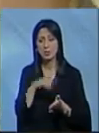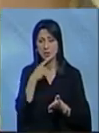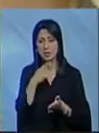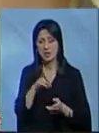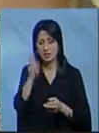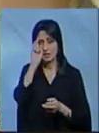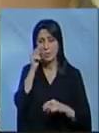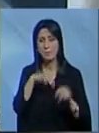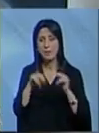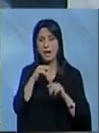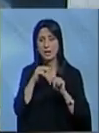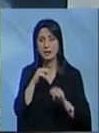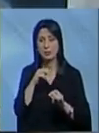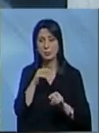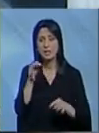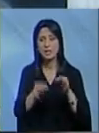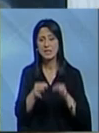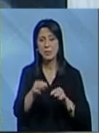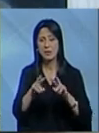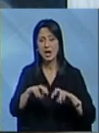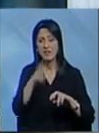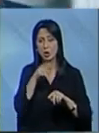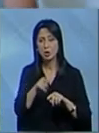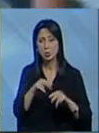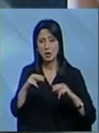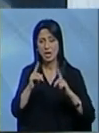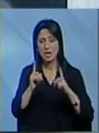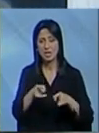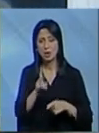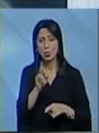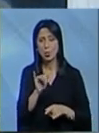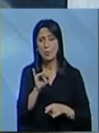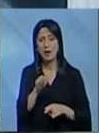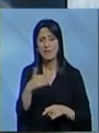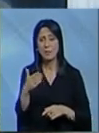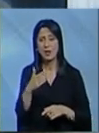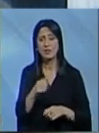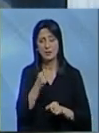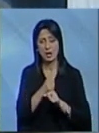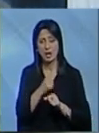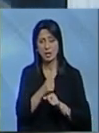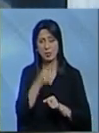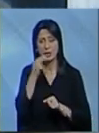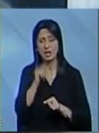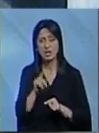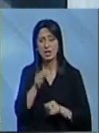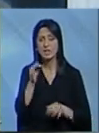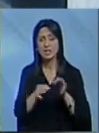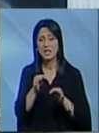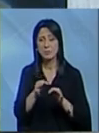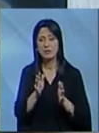აღნიშნა, სახელმწიფო ბრალდებამ სასამართლო განხილვების დროს დაადასტურა ზვიად კუპრავას მხრიდან ჩადენილი დანაშაული, რაც